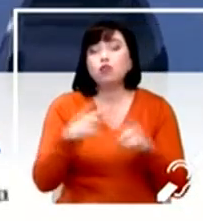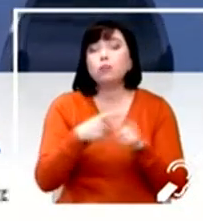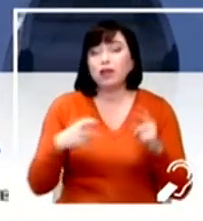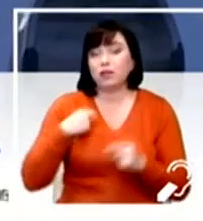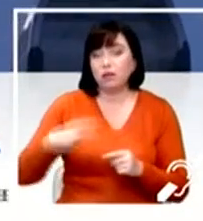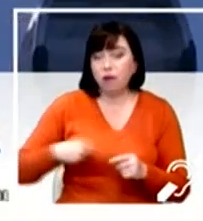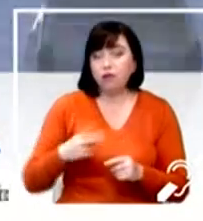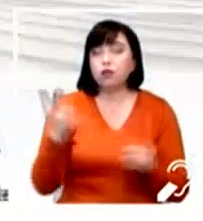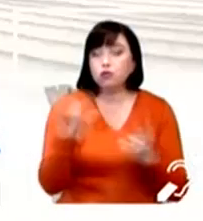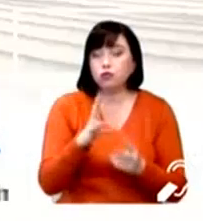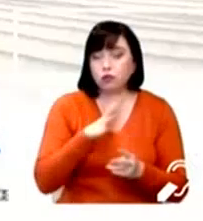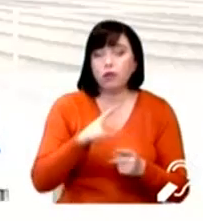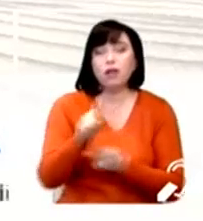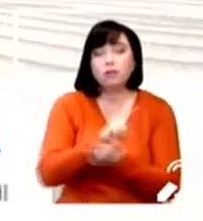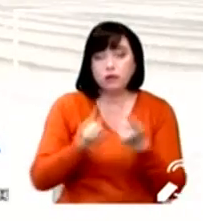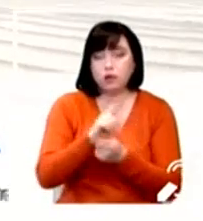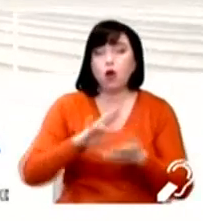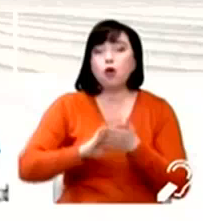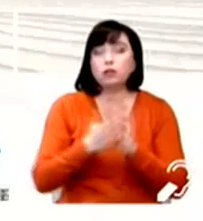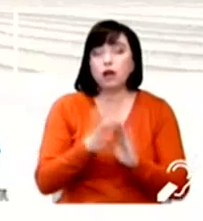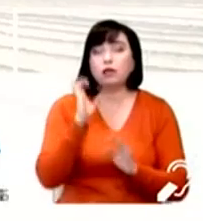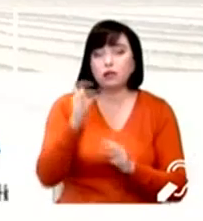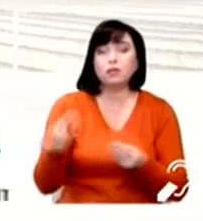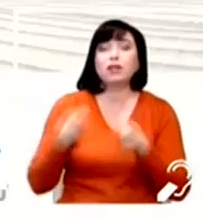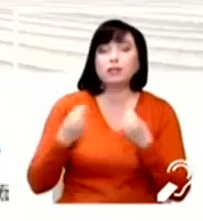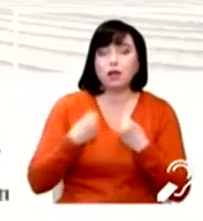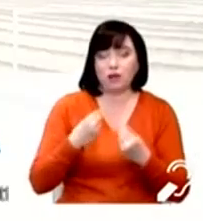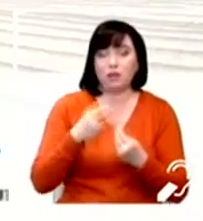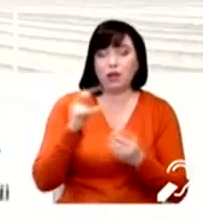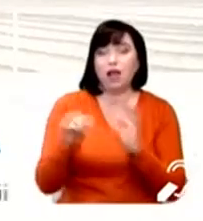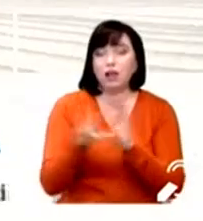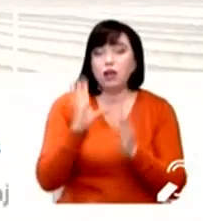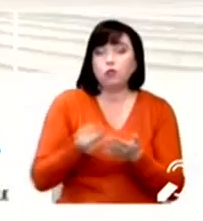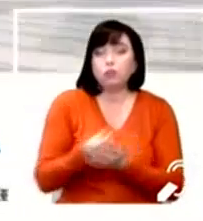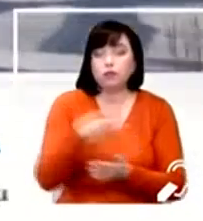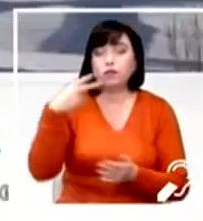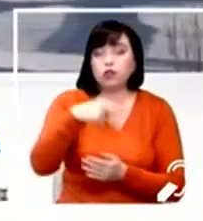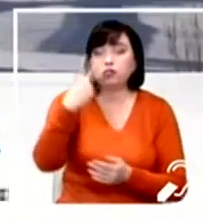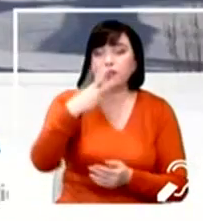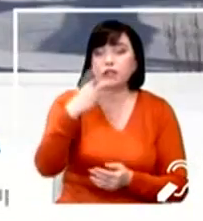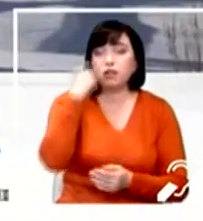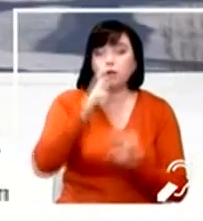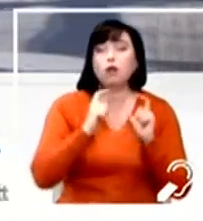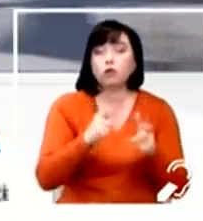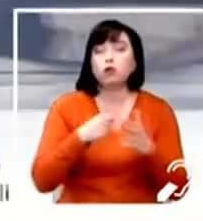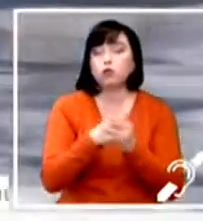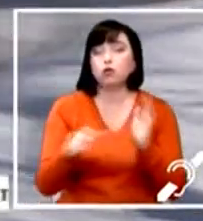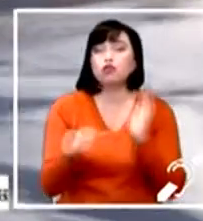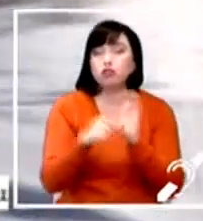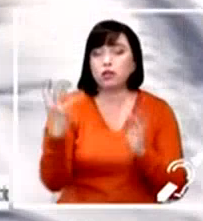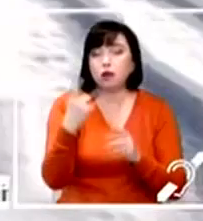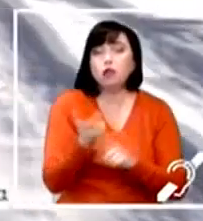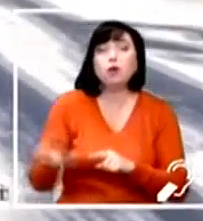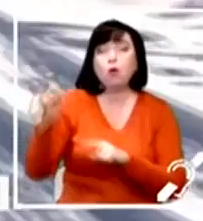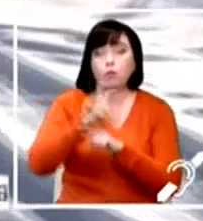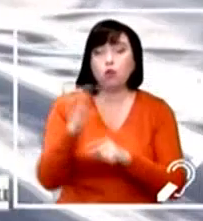Franța s-au văzut nevoite să-și reînnoiască contractele cu furnizorii de energie și vor plăti în 2023 facturi de până la 6 ori mai